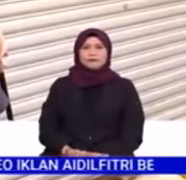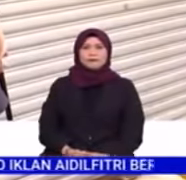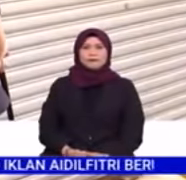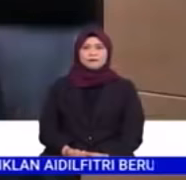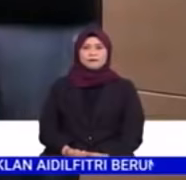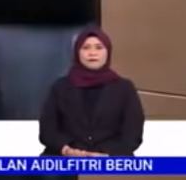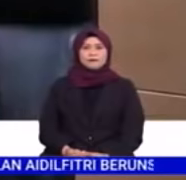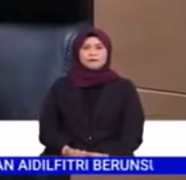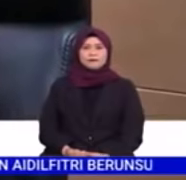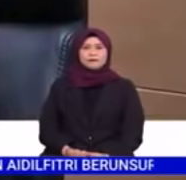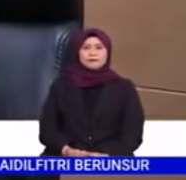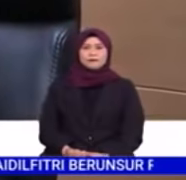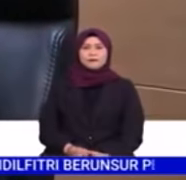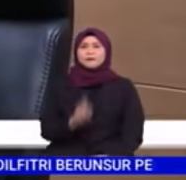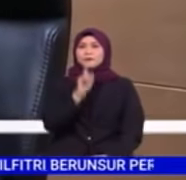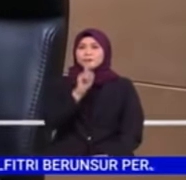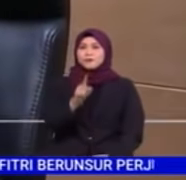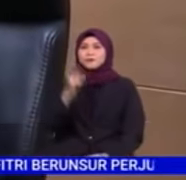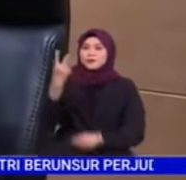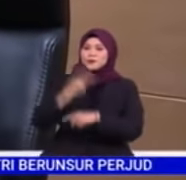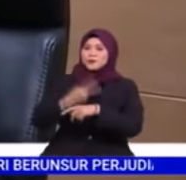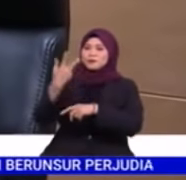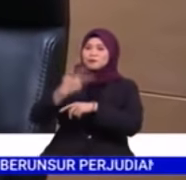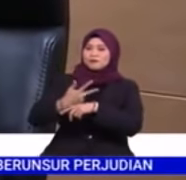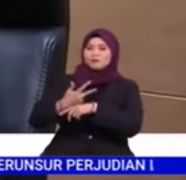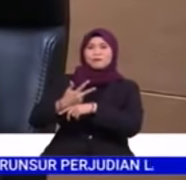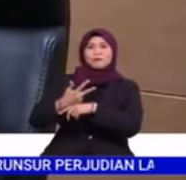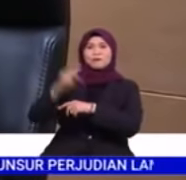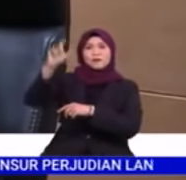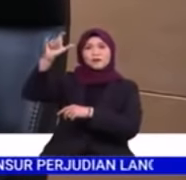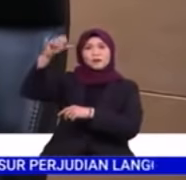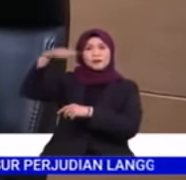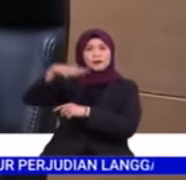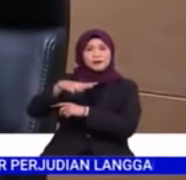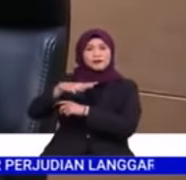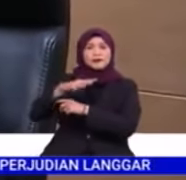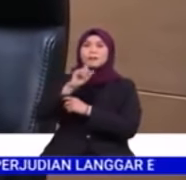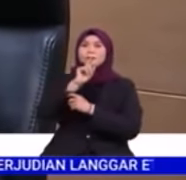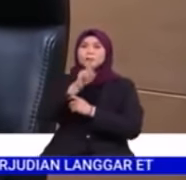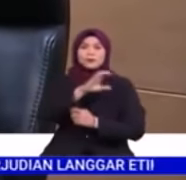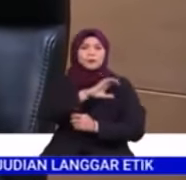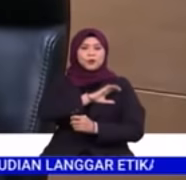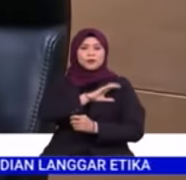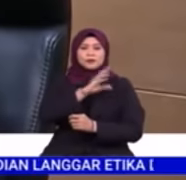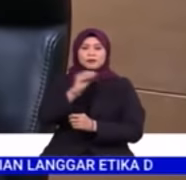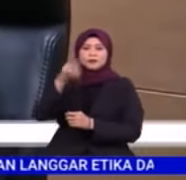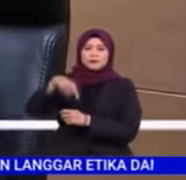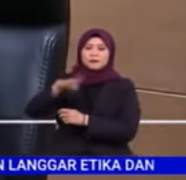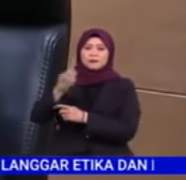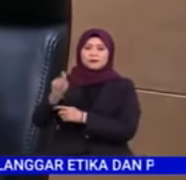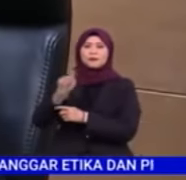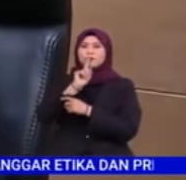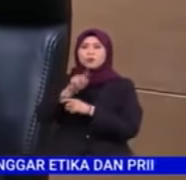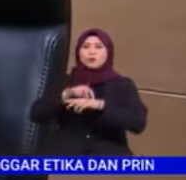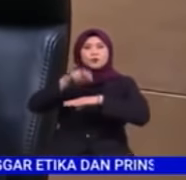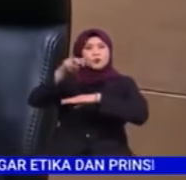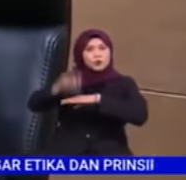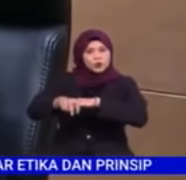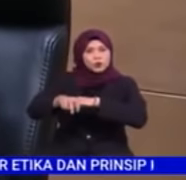Hai itu sebenarnya adalah 23 hari Ramadhani tahap pulih dan juga Bibi Tinah Tunggul